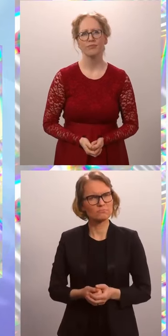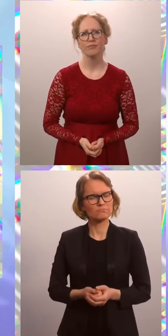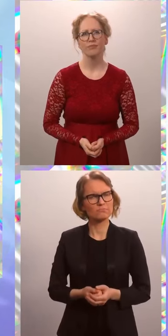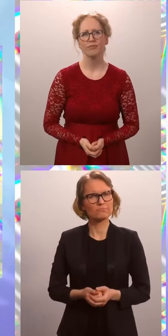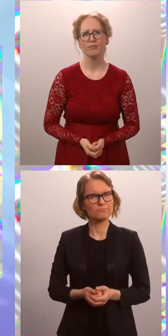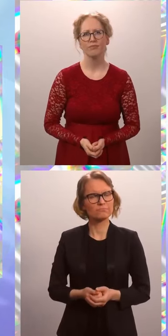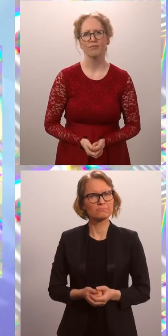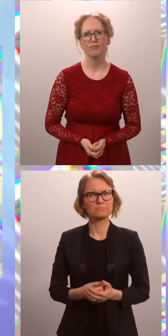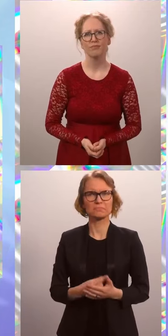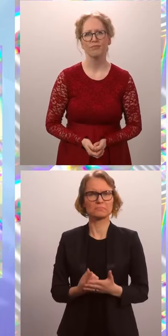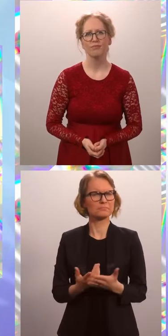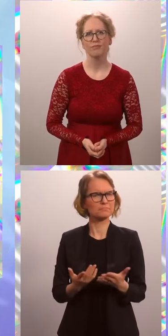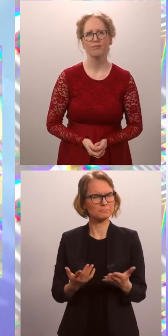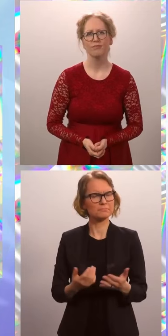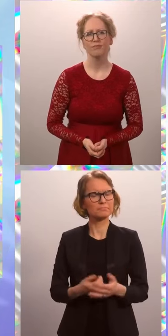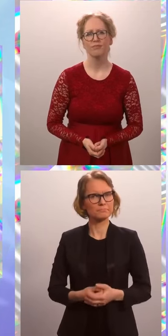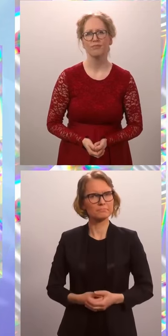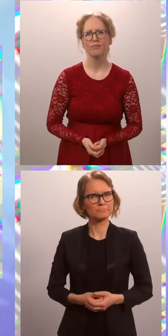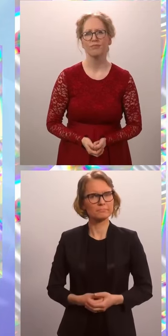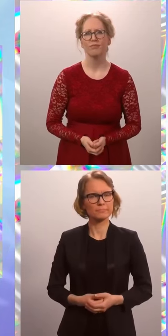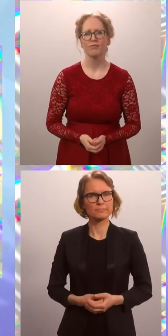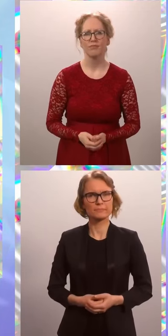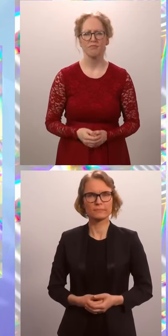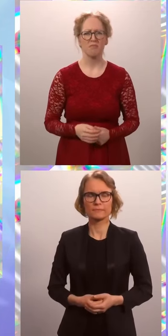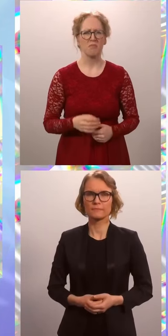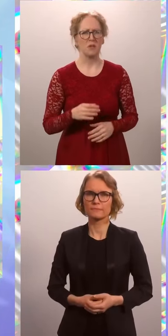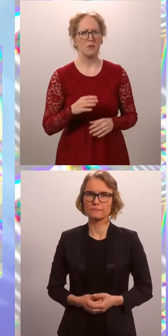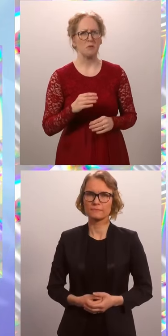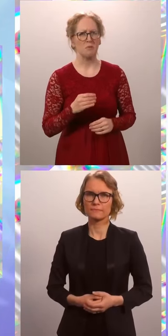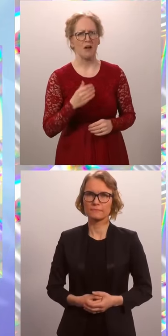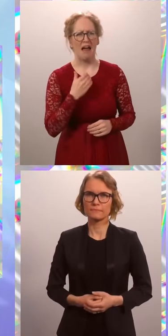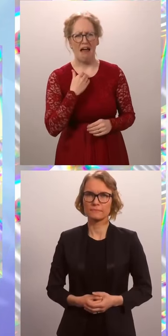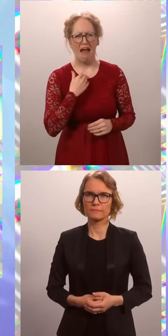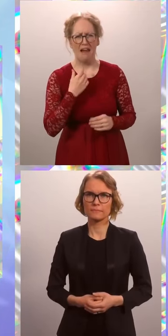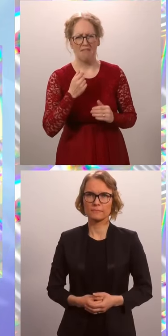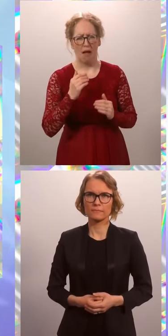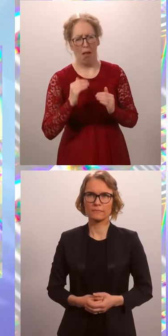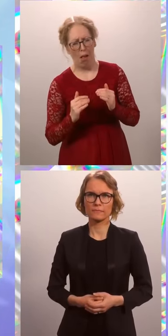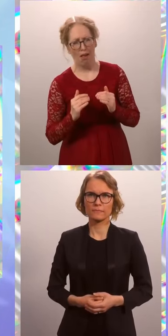Yhtäkkiä ääni vähän painoksissa. Ei alkuunkaan.